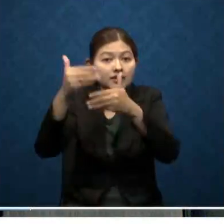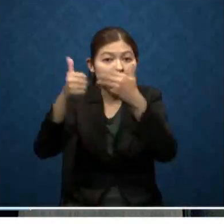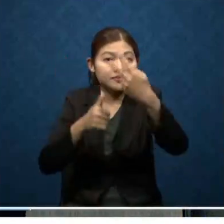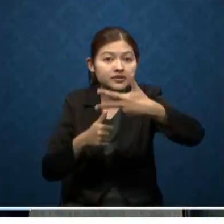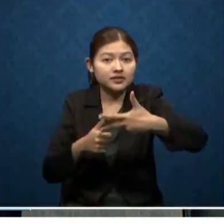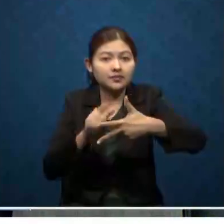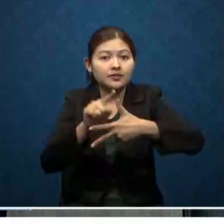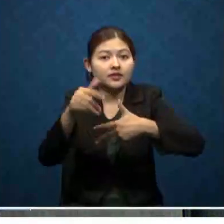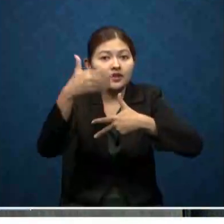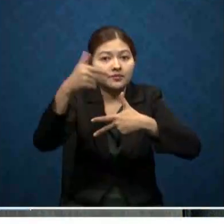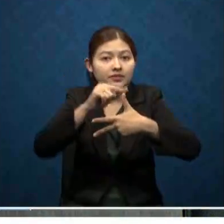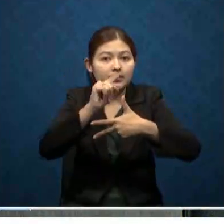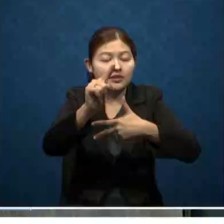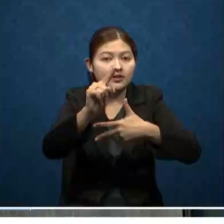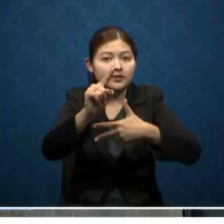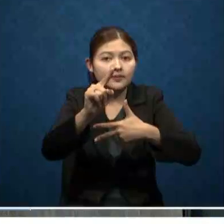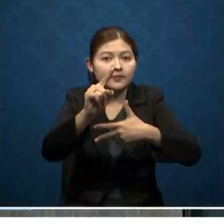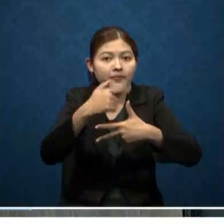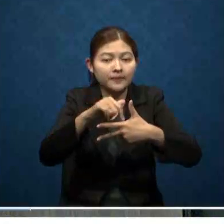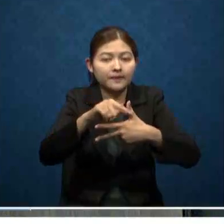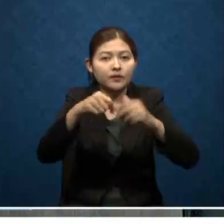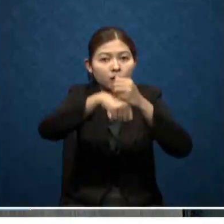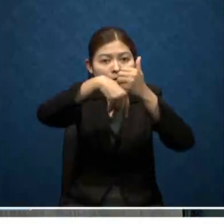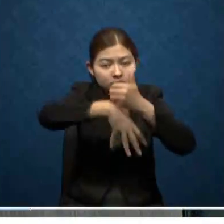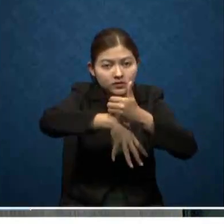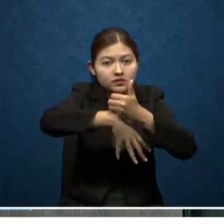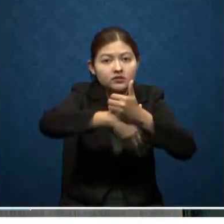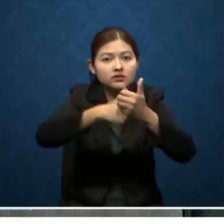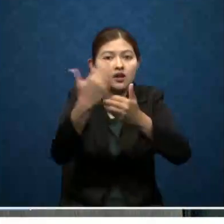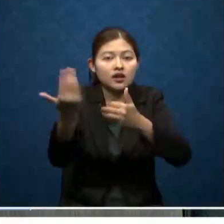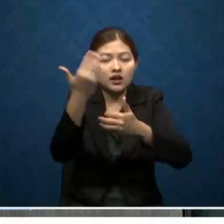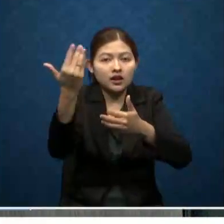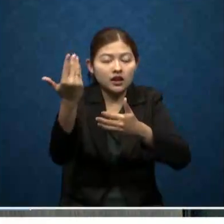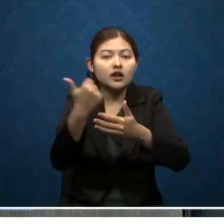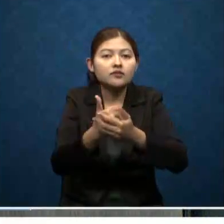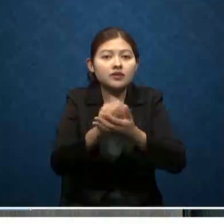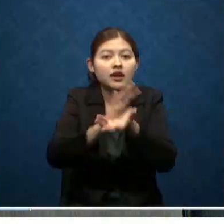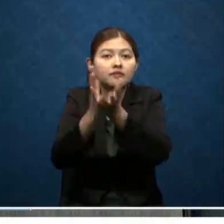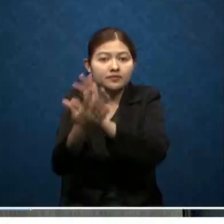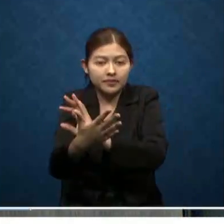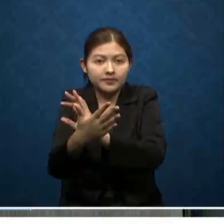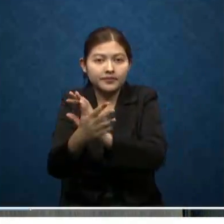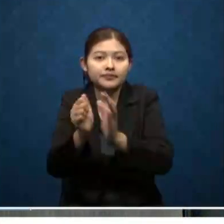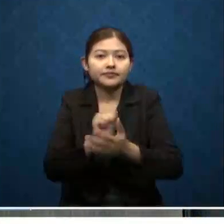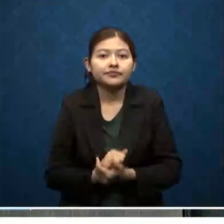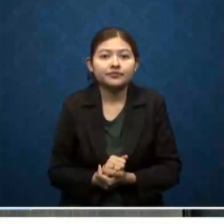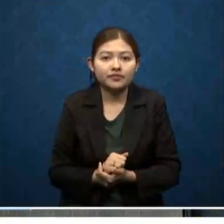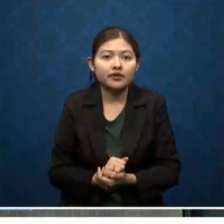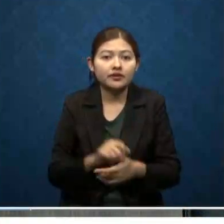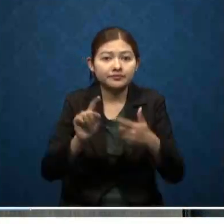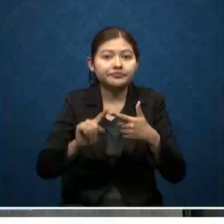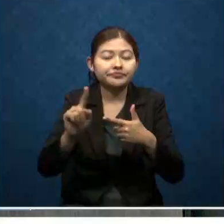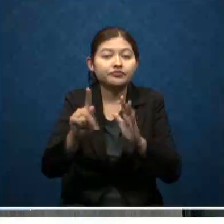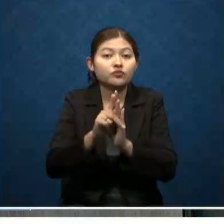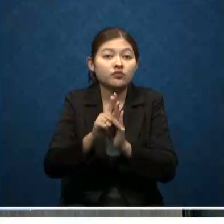กิจกรรมแรกก็คือกัดบทบาทและโครงสร้างขององค์กรด้านพลังงานเพื่อรองรับการปฏิรูปการสร้างกติกานะครับ